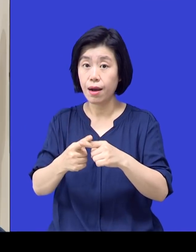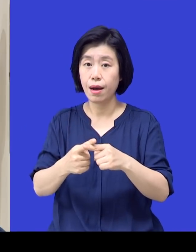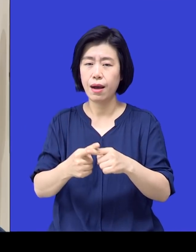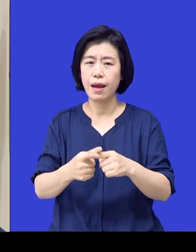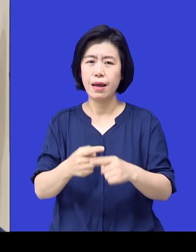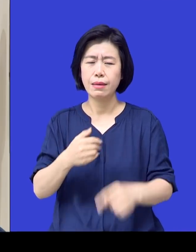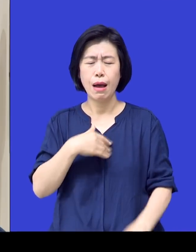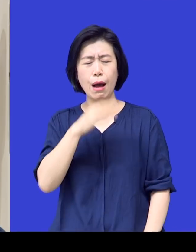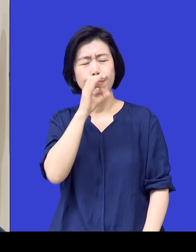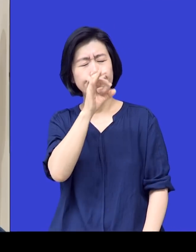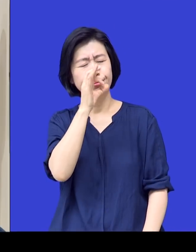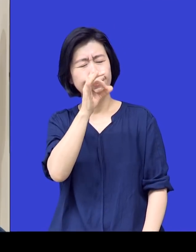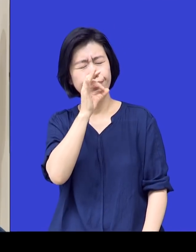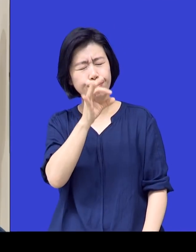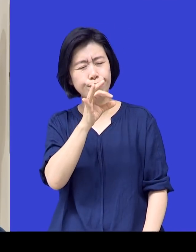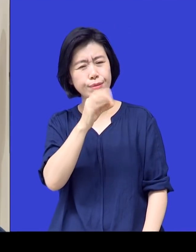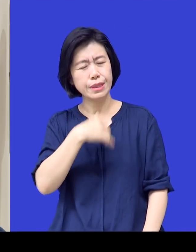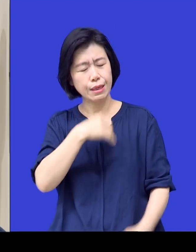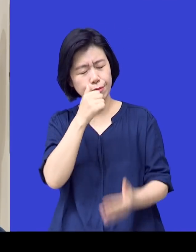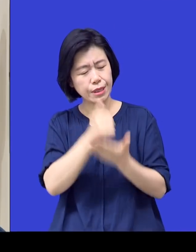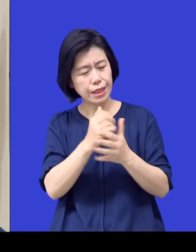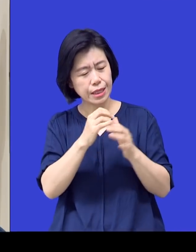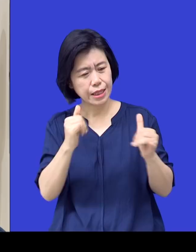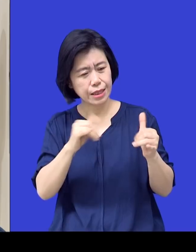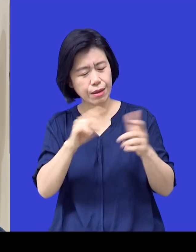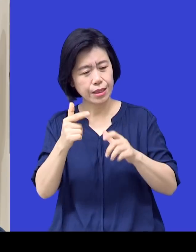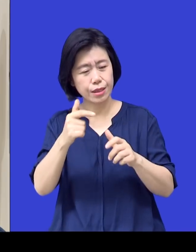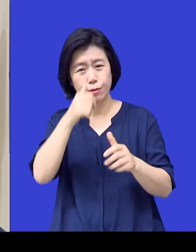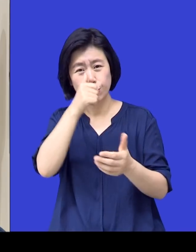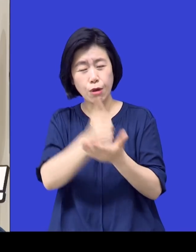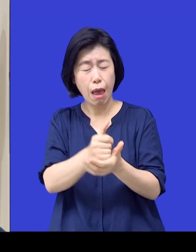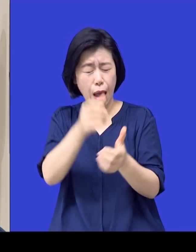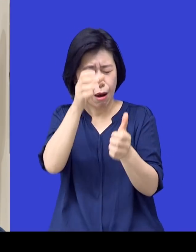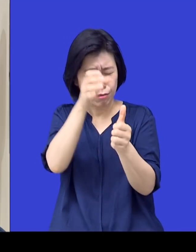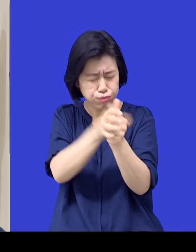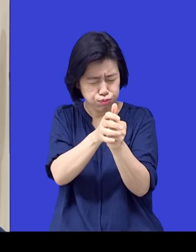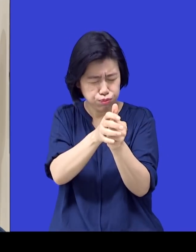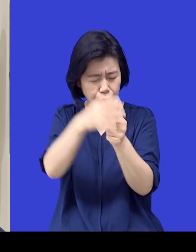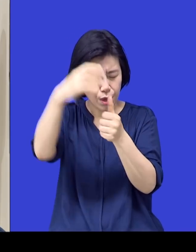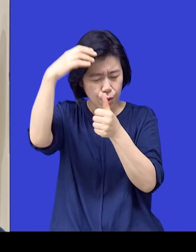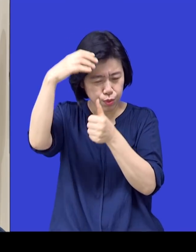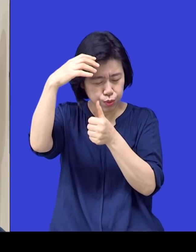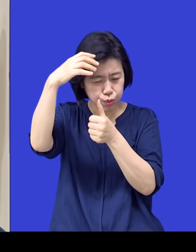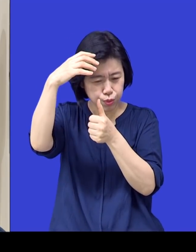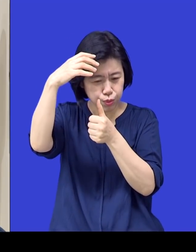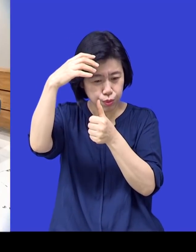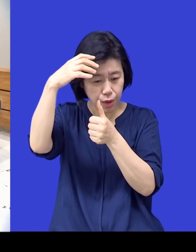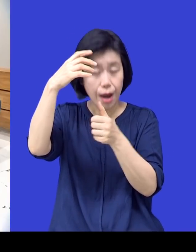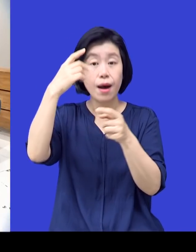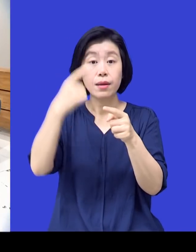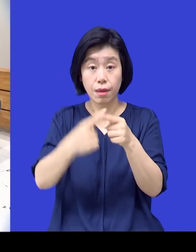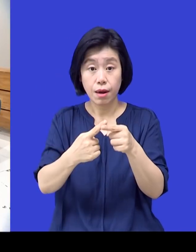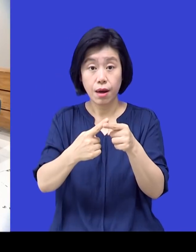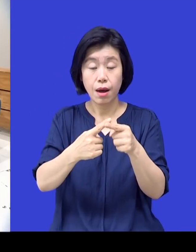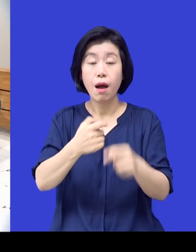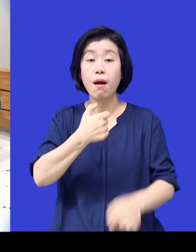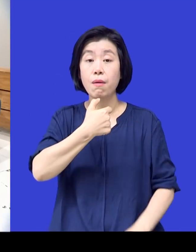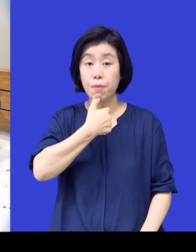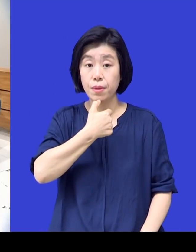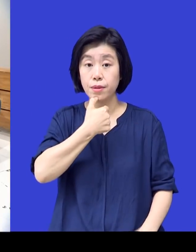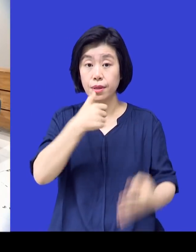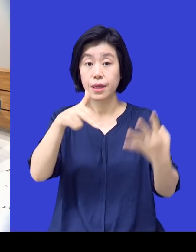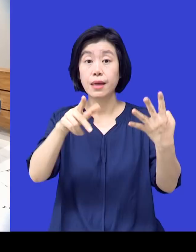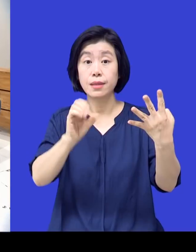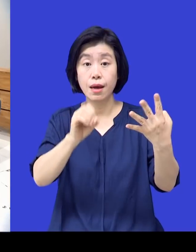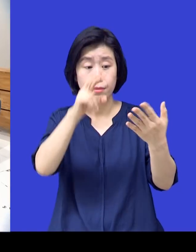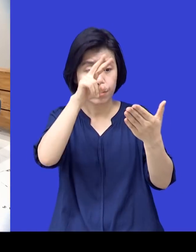또 하는 이것의 죄짐을 완전히 누가 뒤에서 이렇게 확 가져가 버리는.